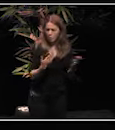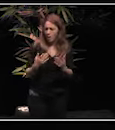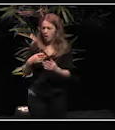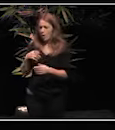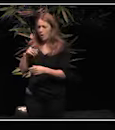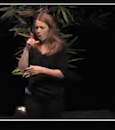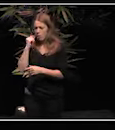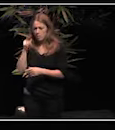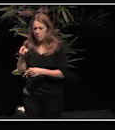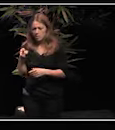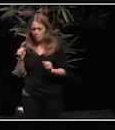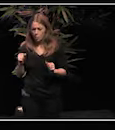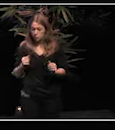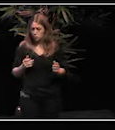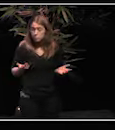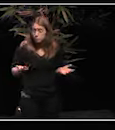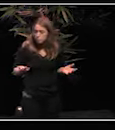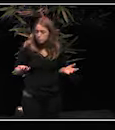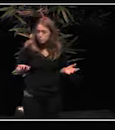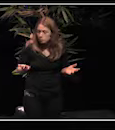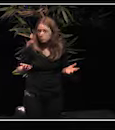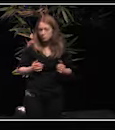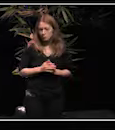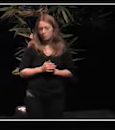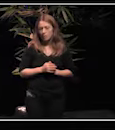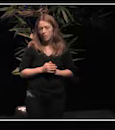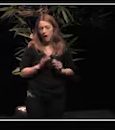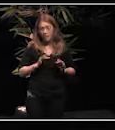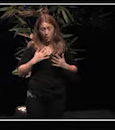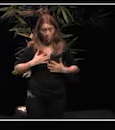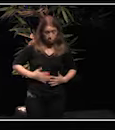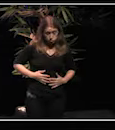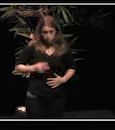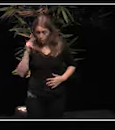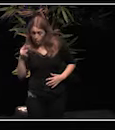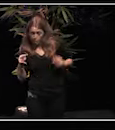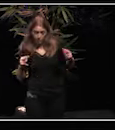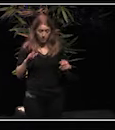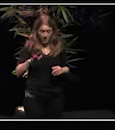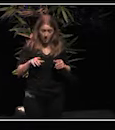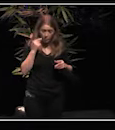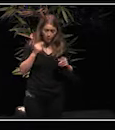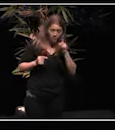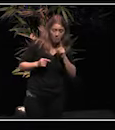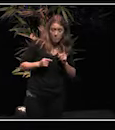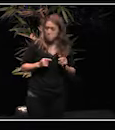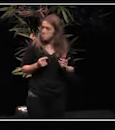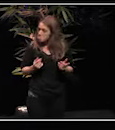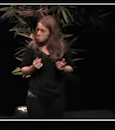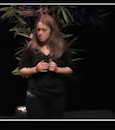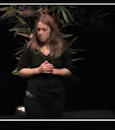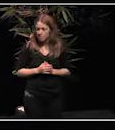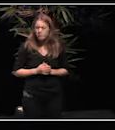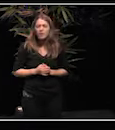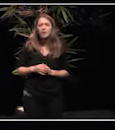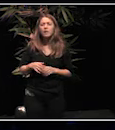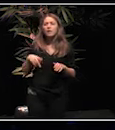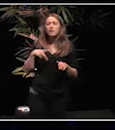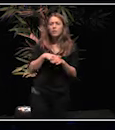courtes, de faire des ultra-marathons. Donc, en tant que physiologiste, est-ce que la raison pour laquelle on a, si je reviens en arrière, 10% de femmes au